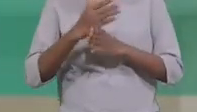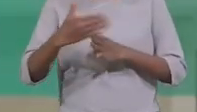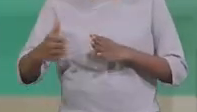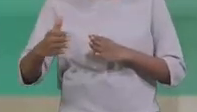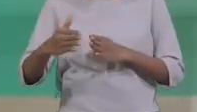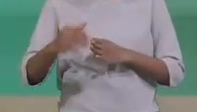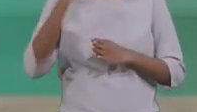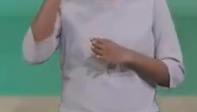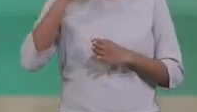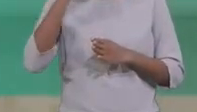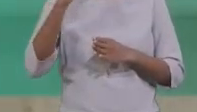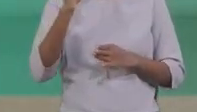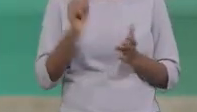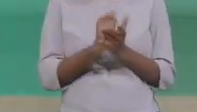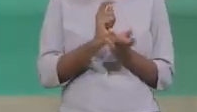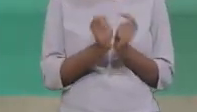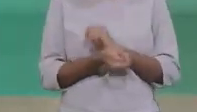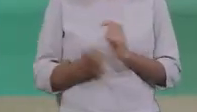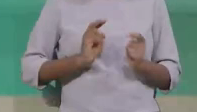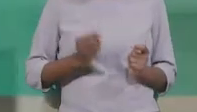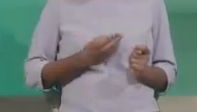En détournant chacun de vous, c'est lui.